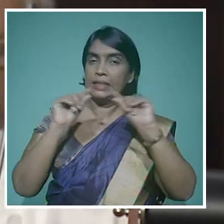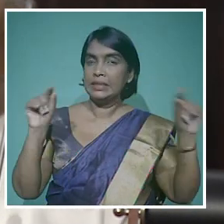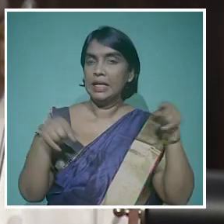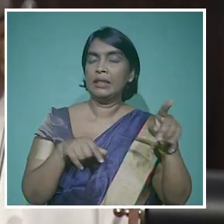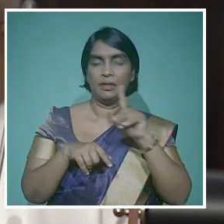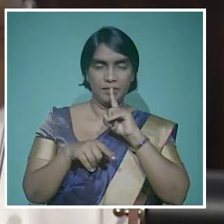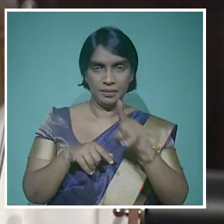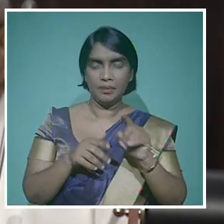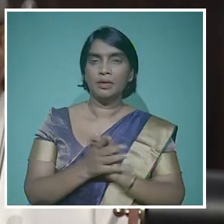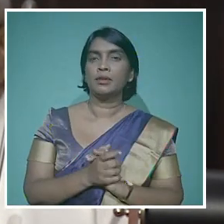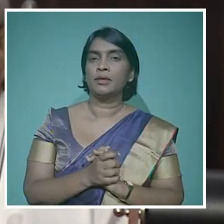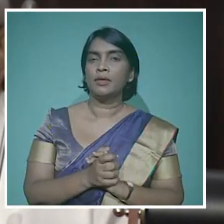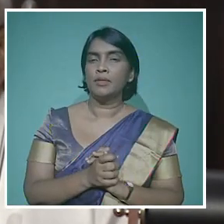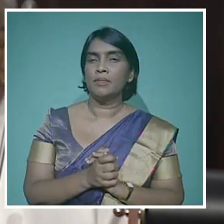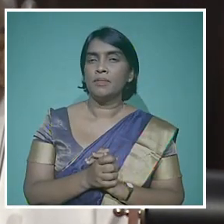සඳහන් වෙනවා.